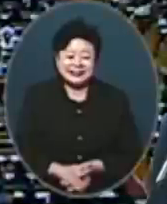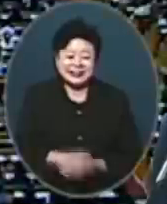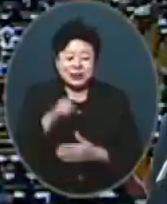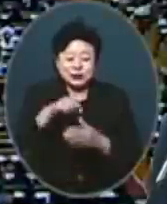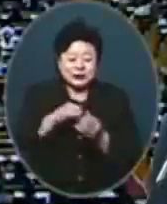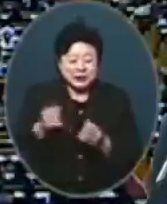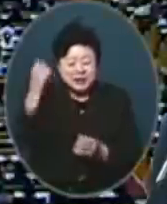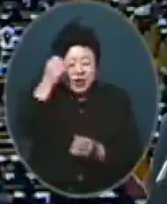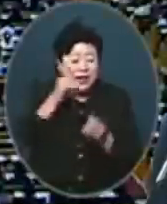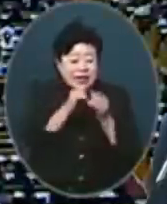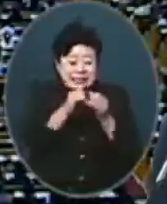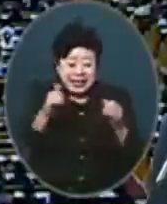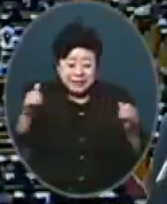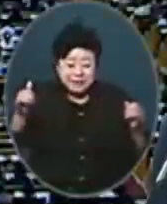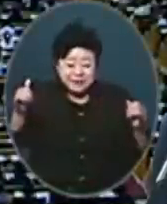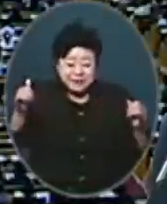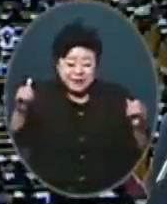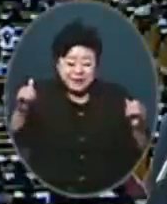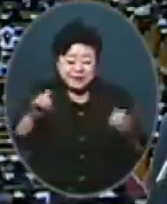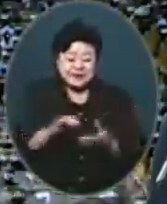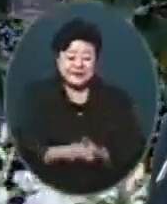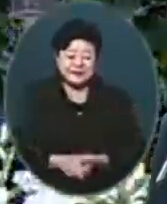속사람, 영의 사람이